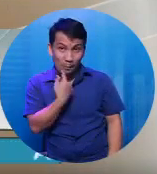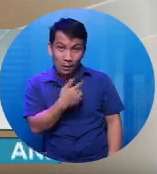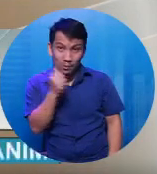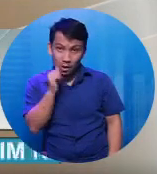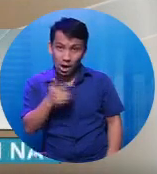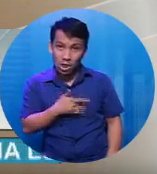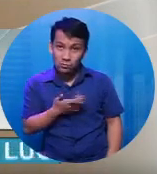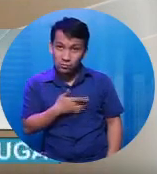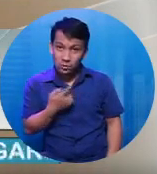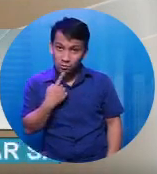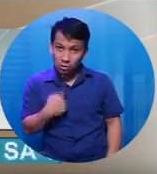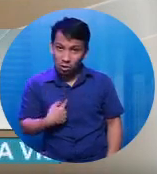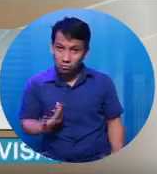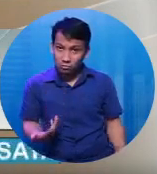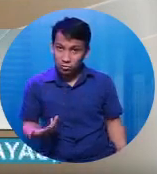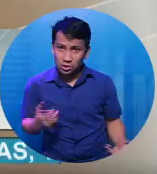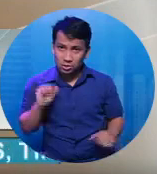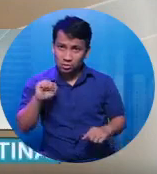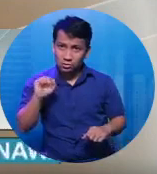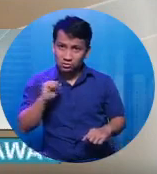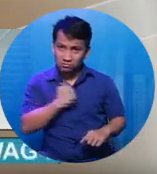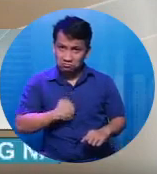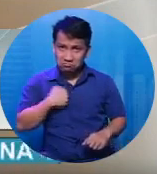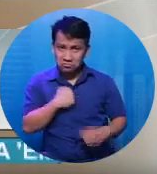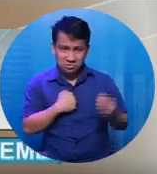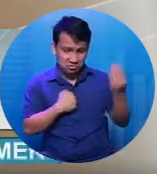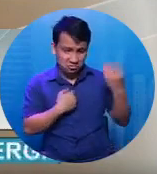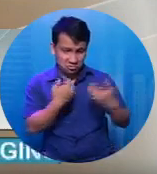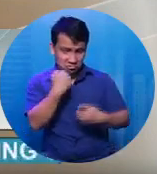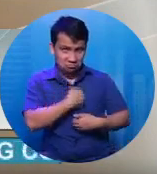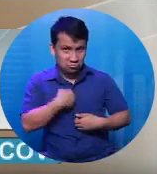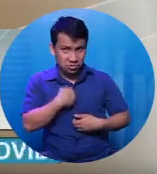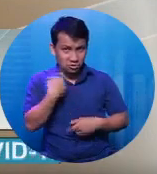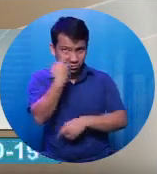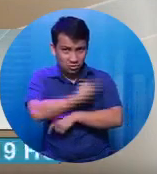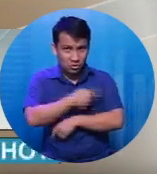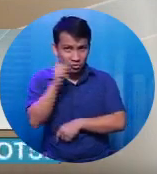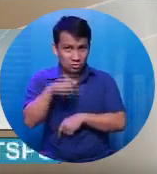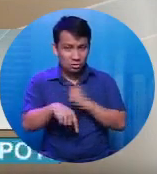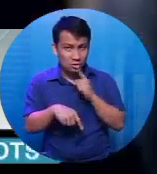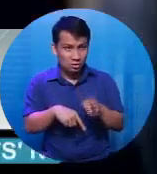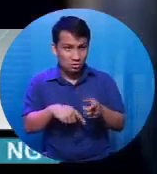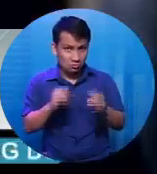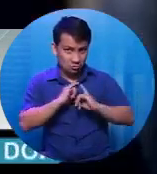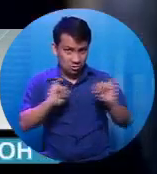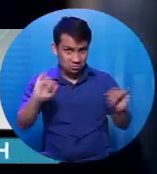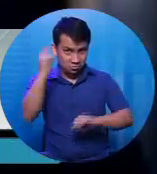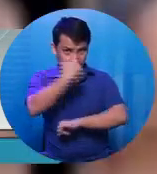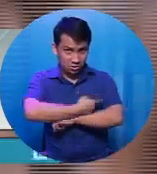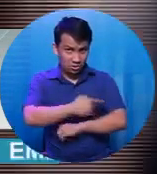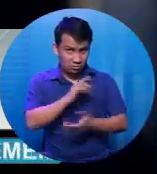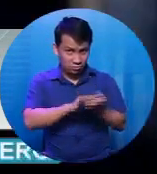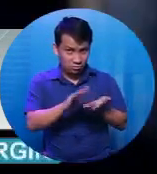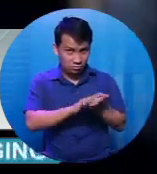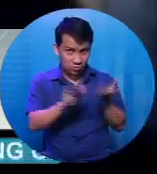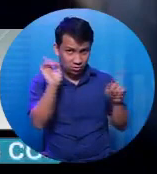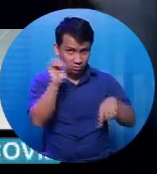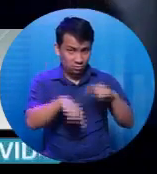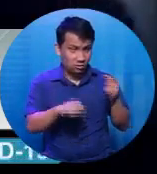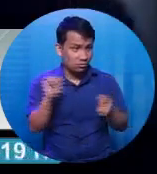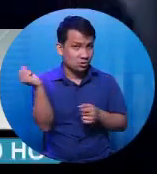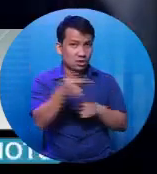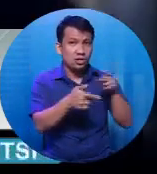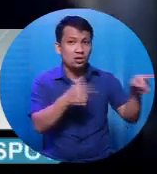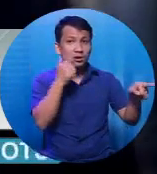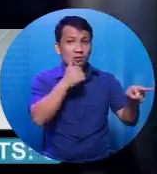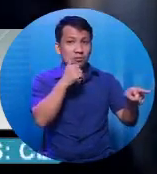mo na mararamdaman ko? Oo, nagsusorry ka sa akin one day. That day, gusto mo mapatawad kita sa lahat. Pang-apat na babae mo na yan,